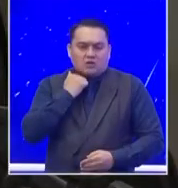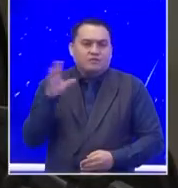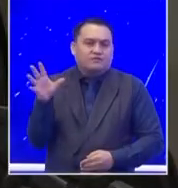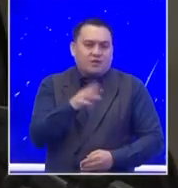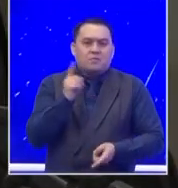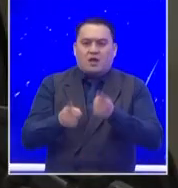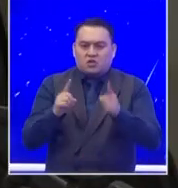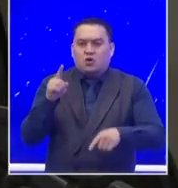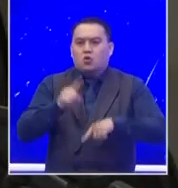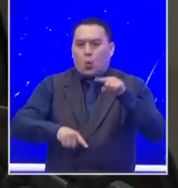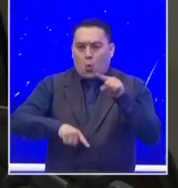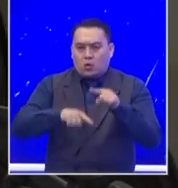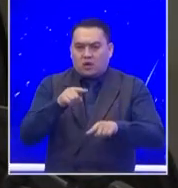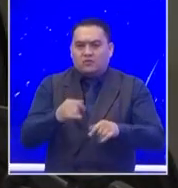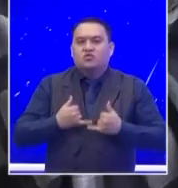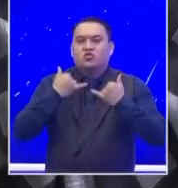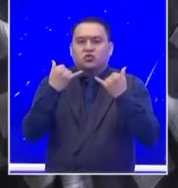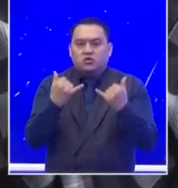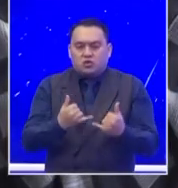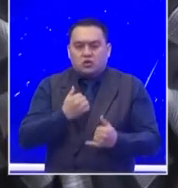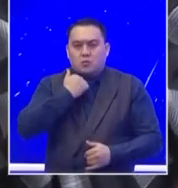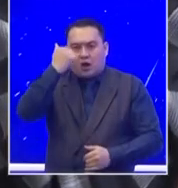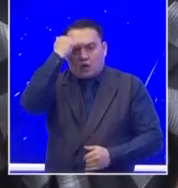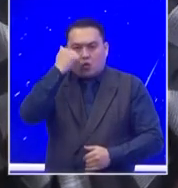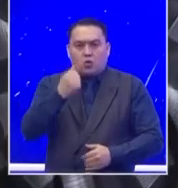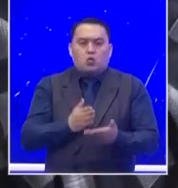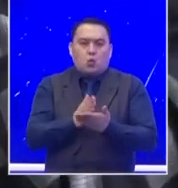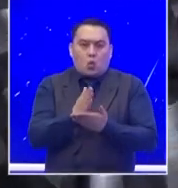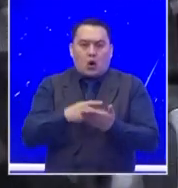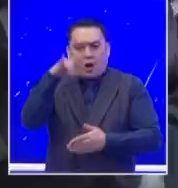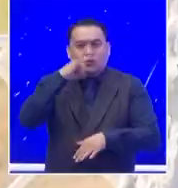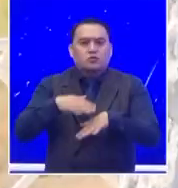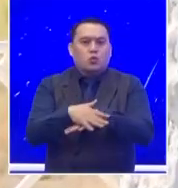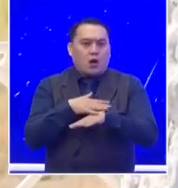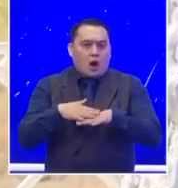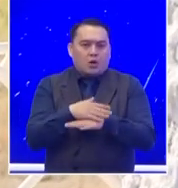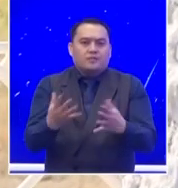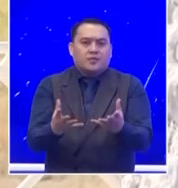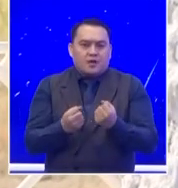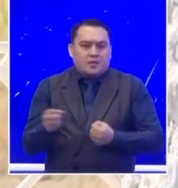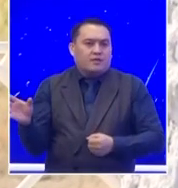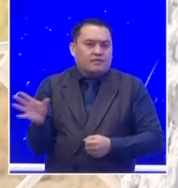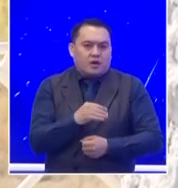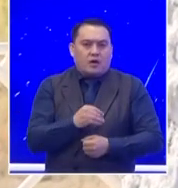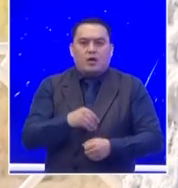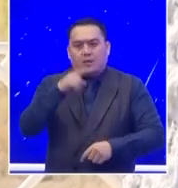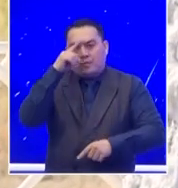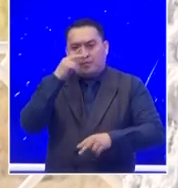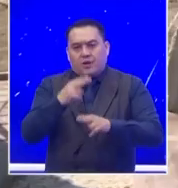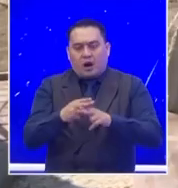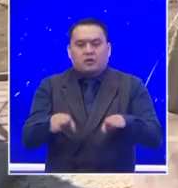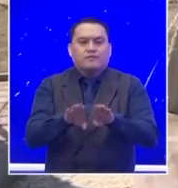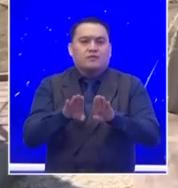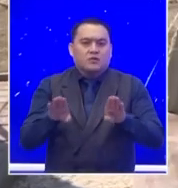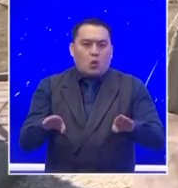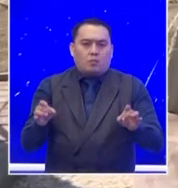всех настоящей родиной. Именно в честь благодарности мудрому и миролюбивому казахскому народу, принявшему все этносы как родных братьев, и было решено